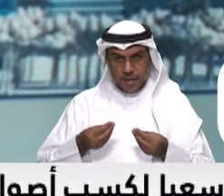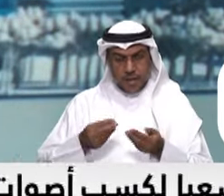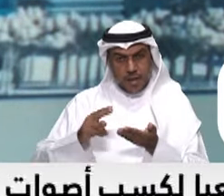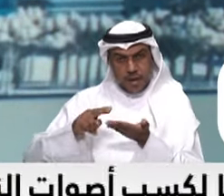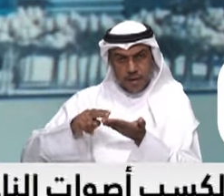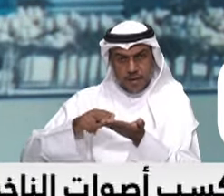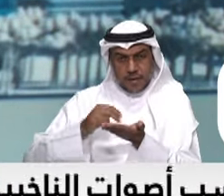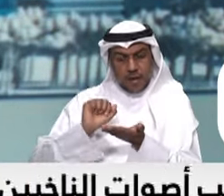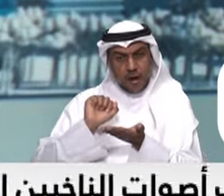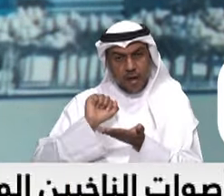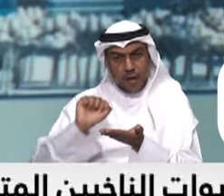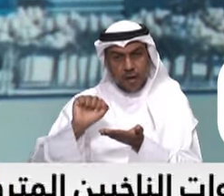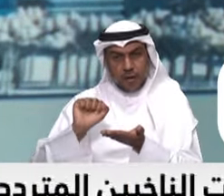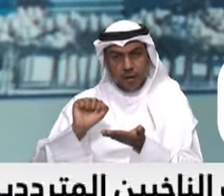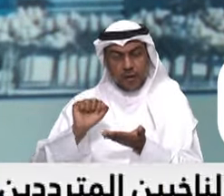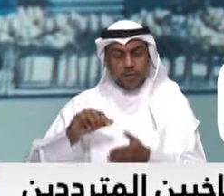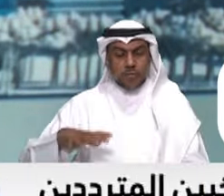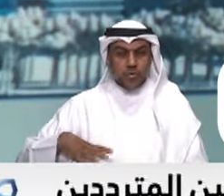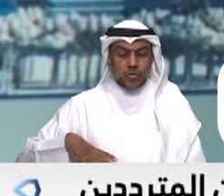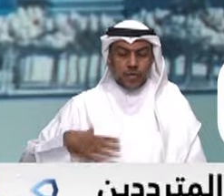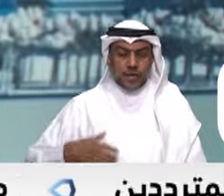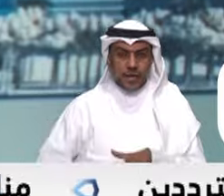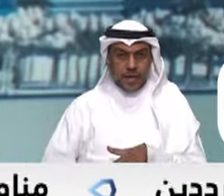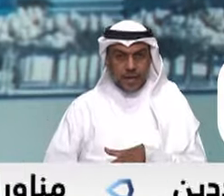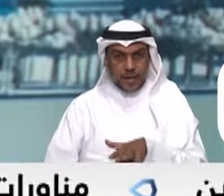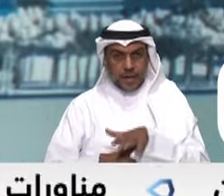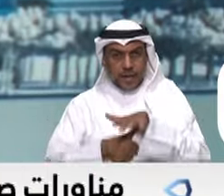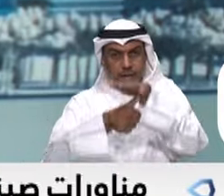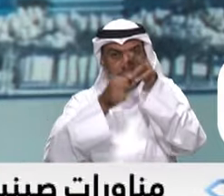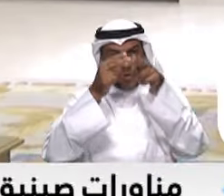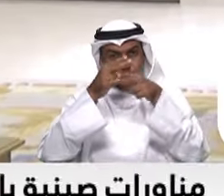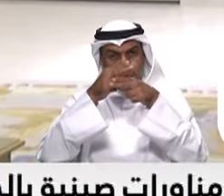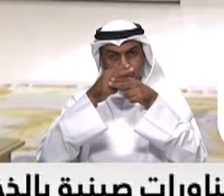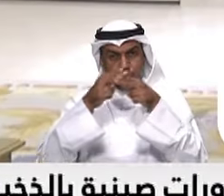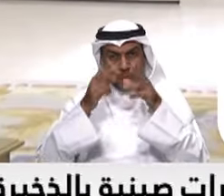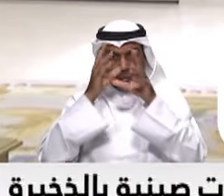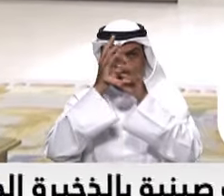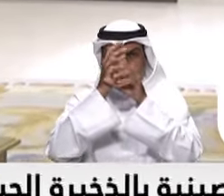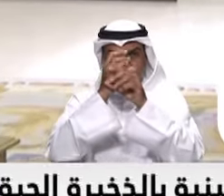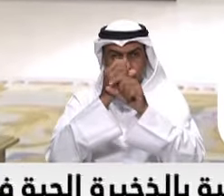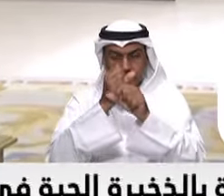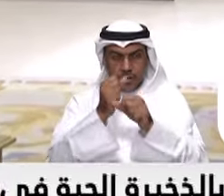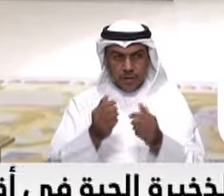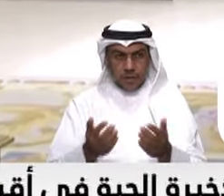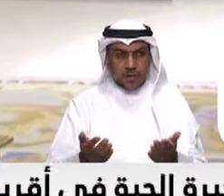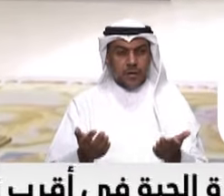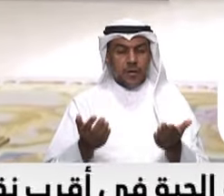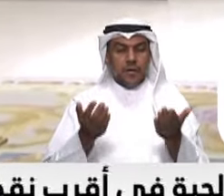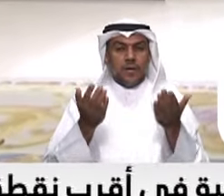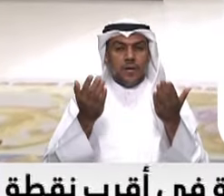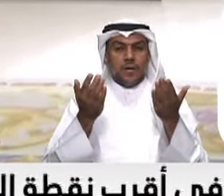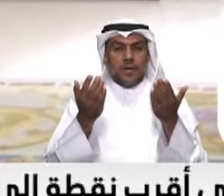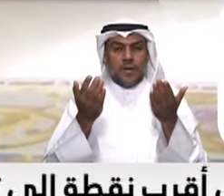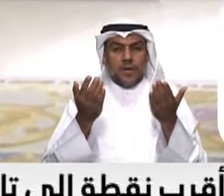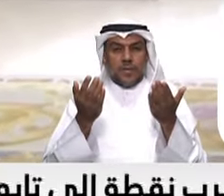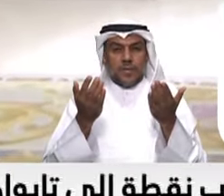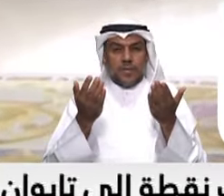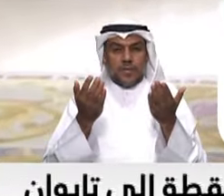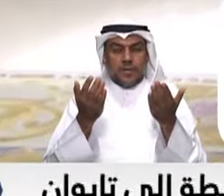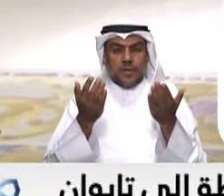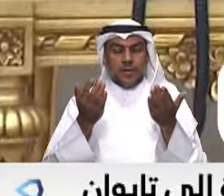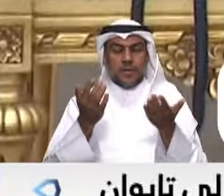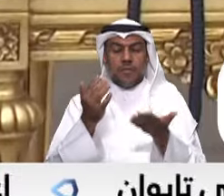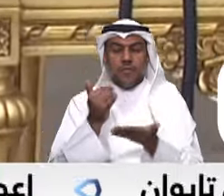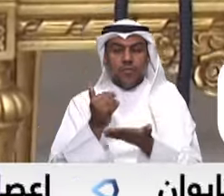موجهة إلى حضرة صاحب السمو أمير البلاد الشيخ مشعل الأحمد الجابر الصباح حفظه الله ورعاه من